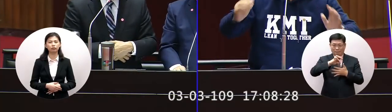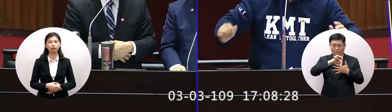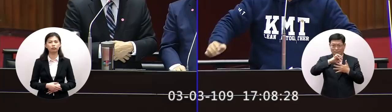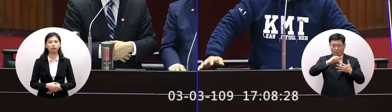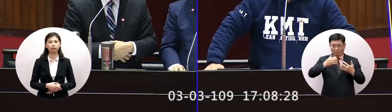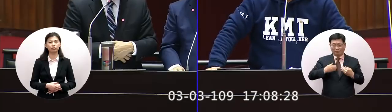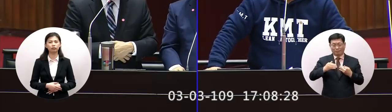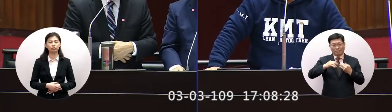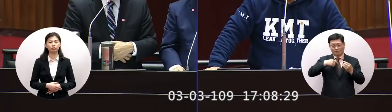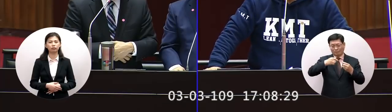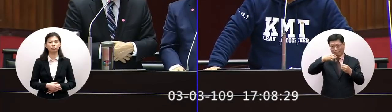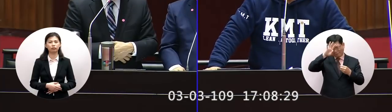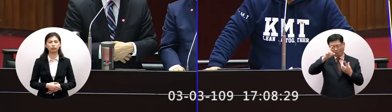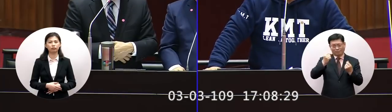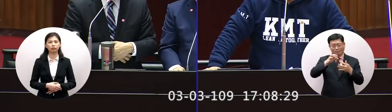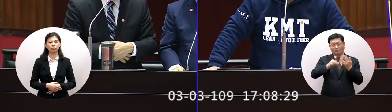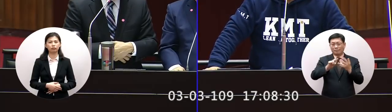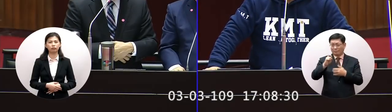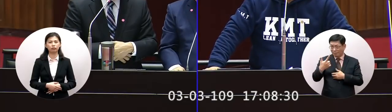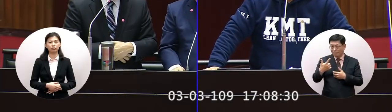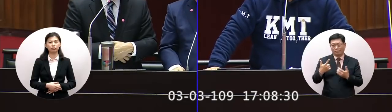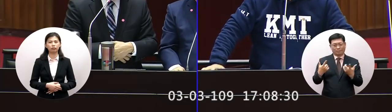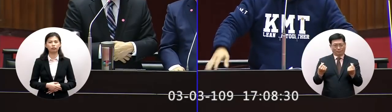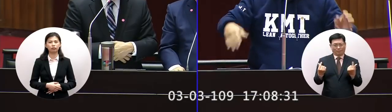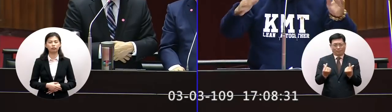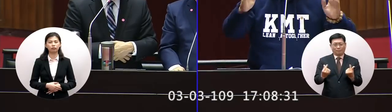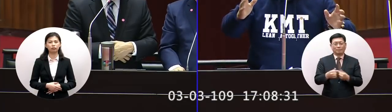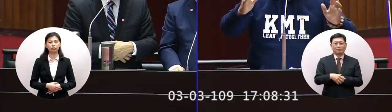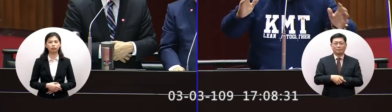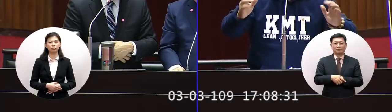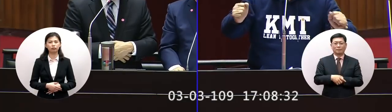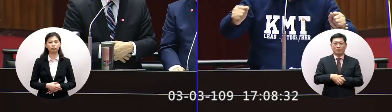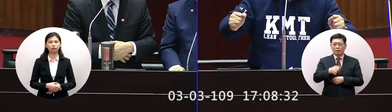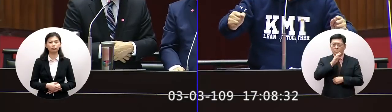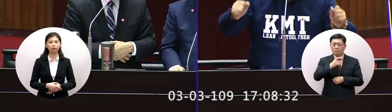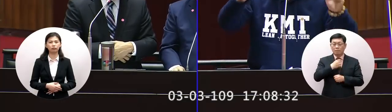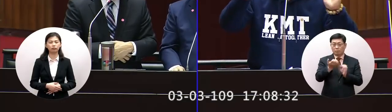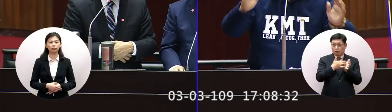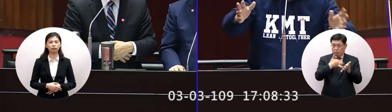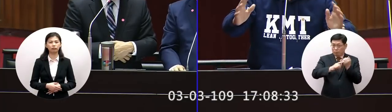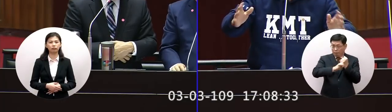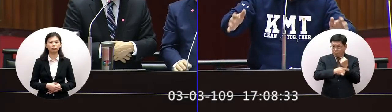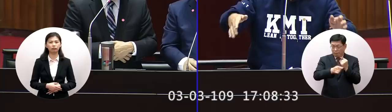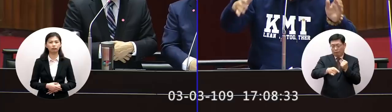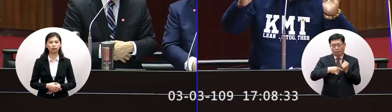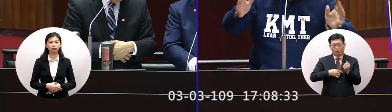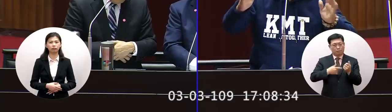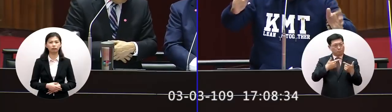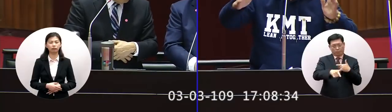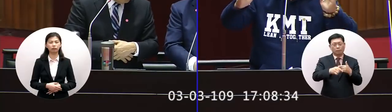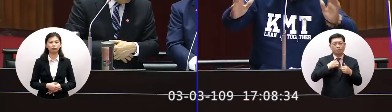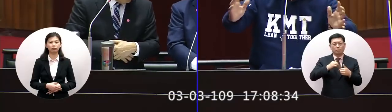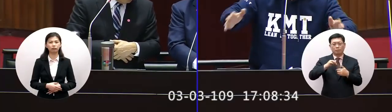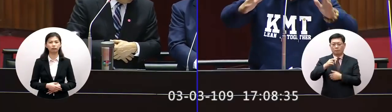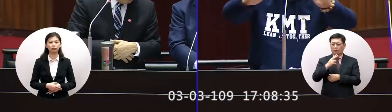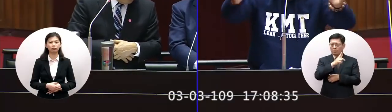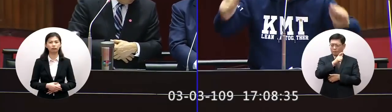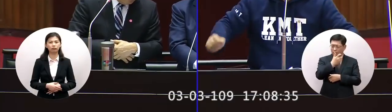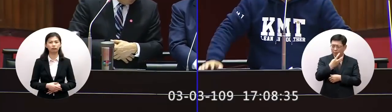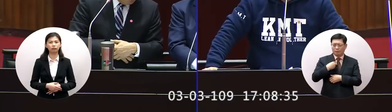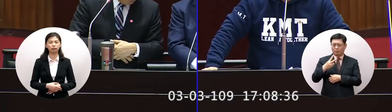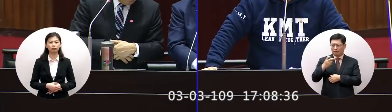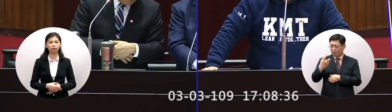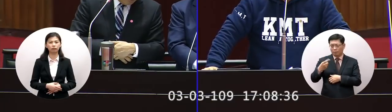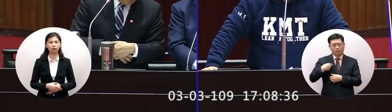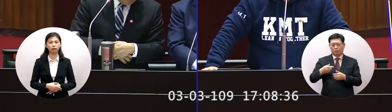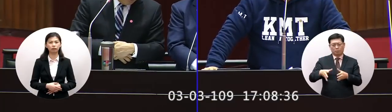同款这款的条文呐、啊，吼、哦，拢是排除预算法23条、62条、63条的